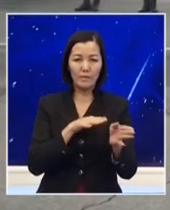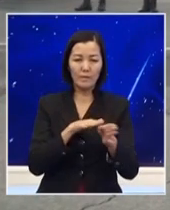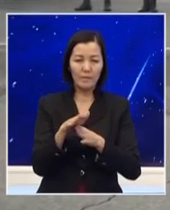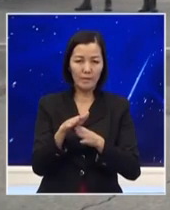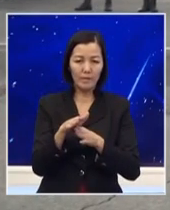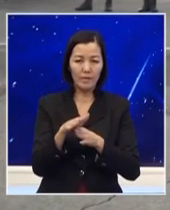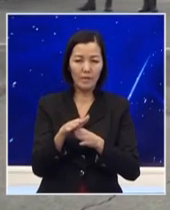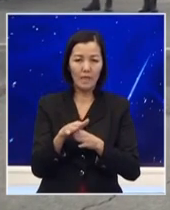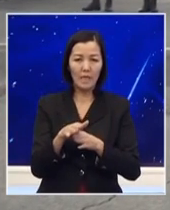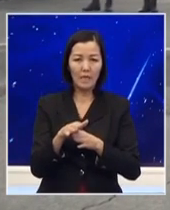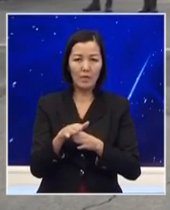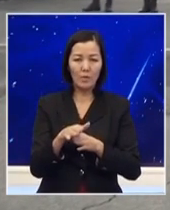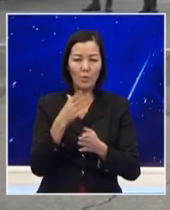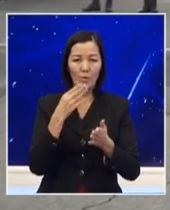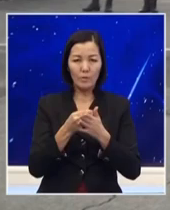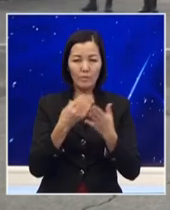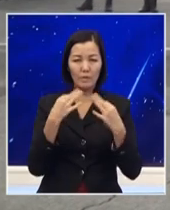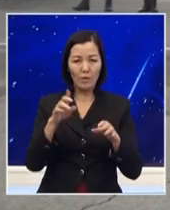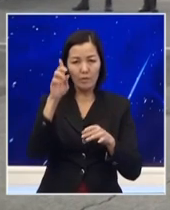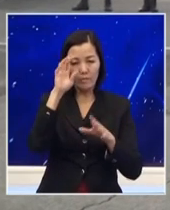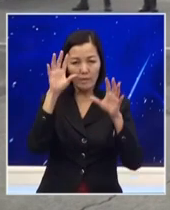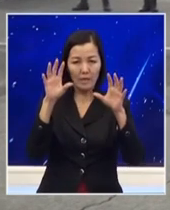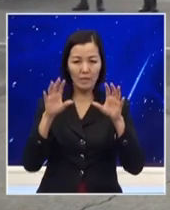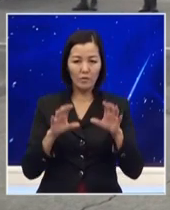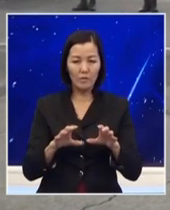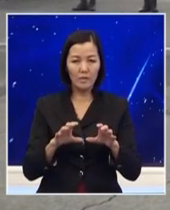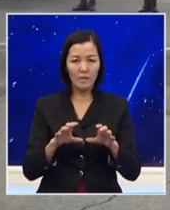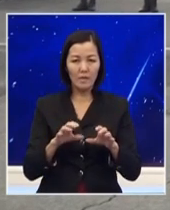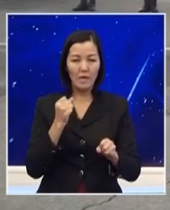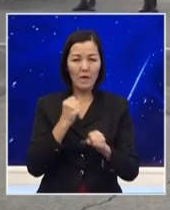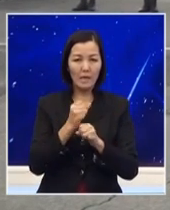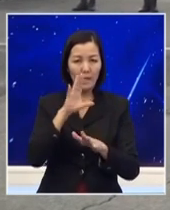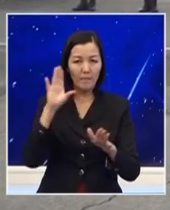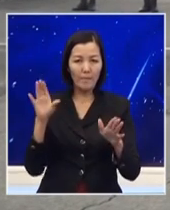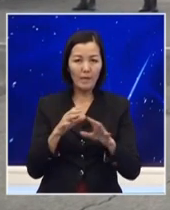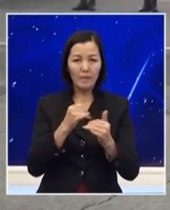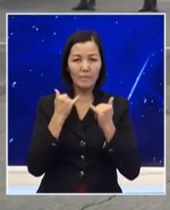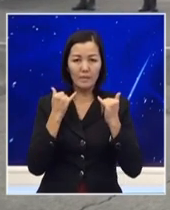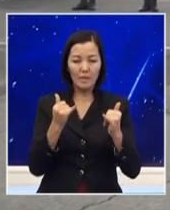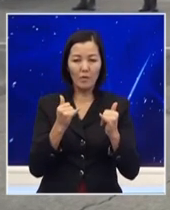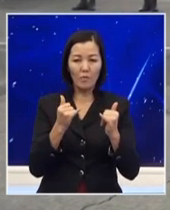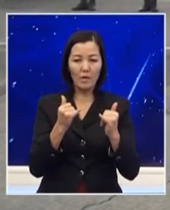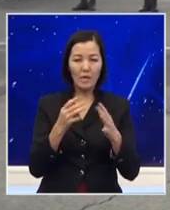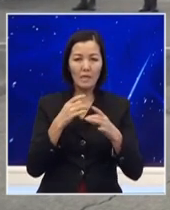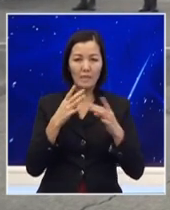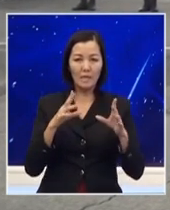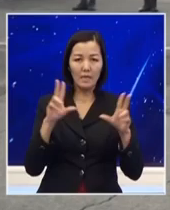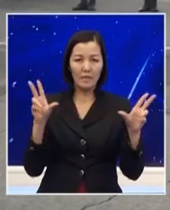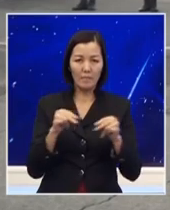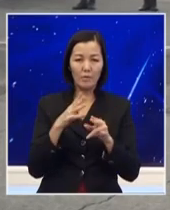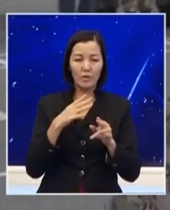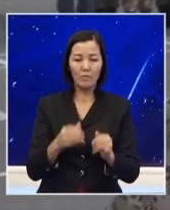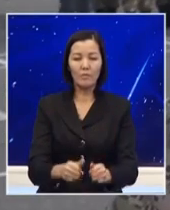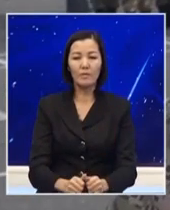болуға, өзімнің егеменді мемлекетімнің конституция мен заңдарын қастерлеп сақтауға салтанатты түрде ант